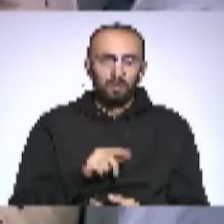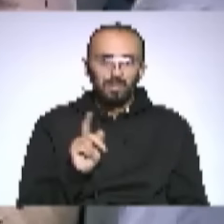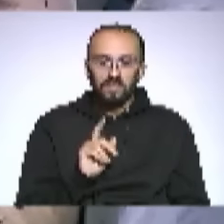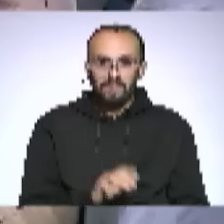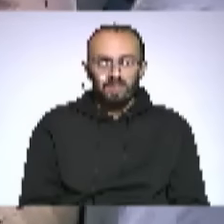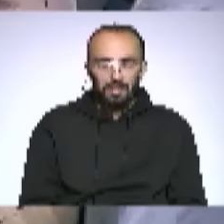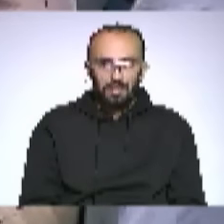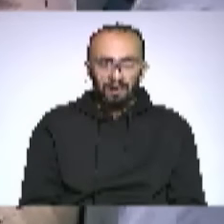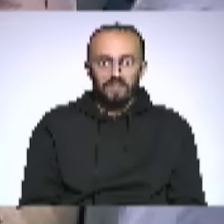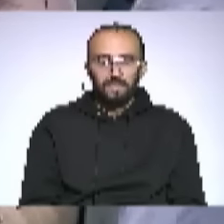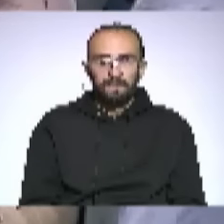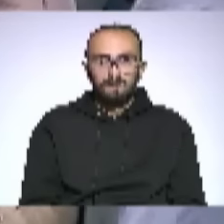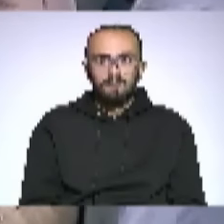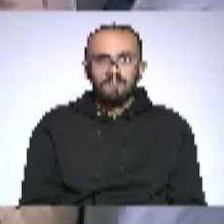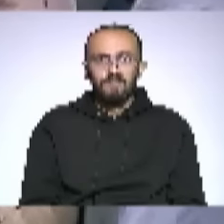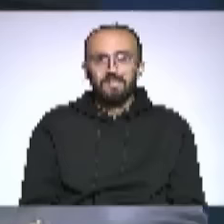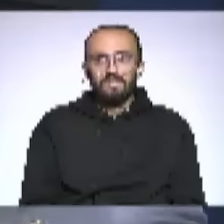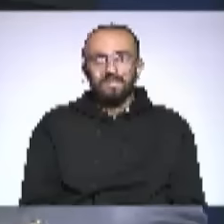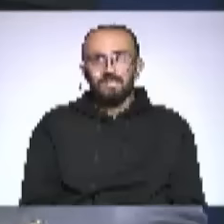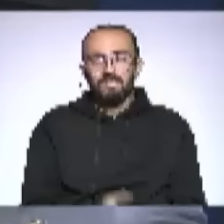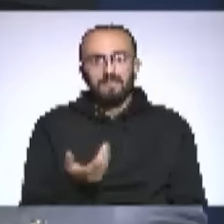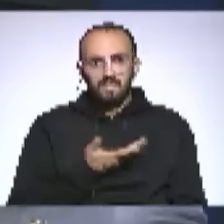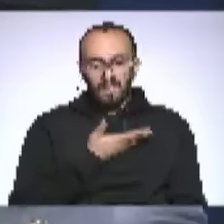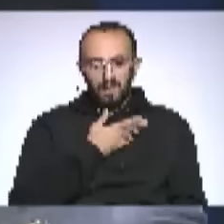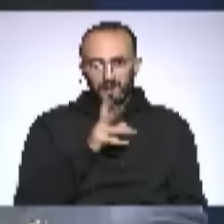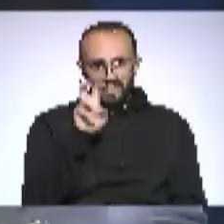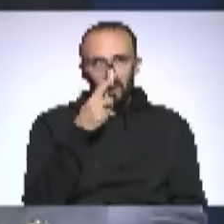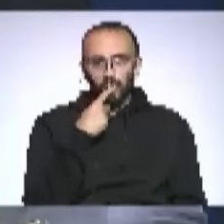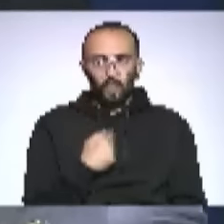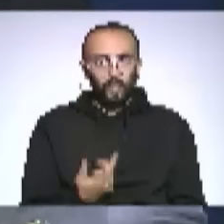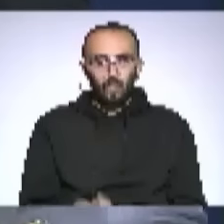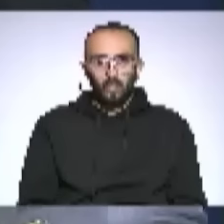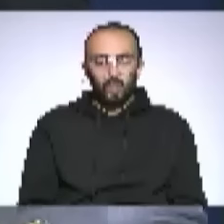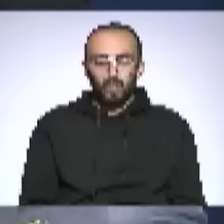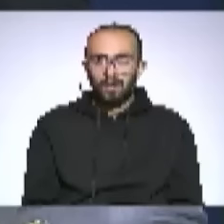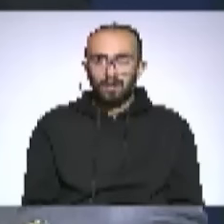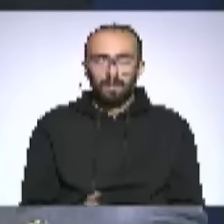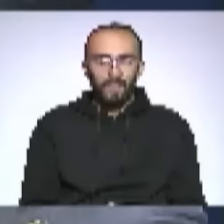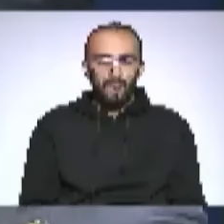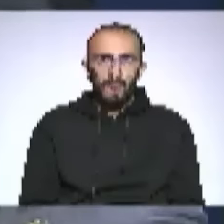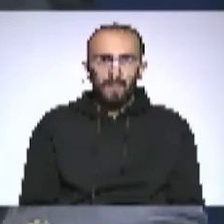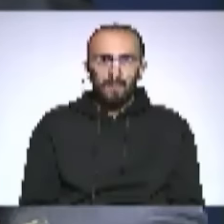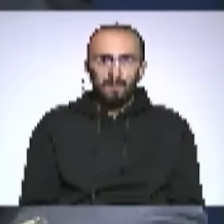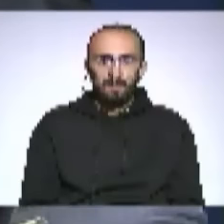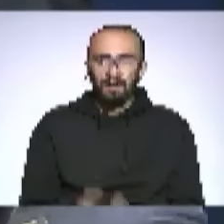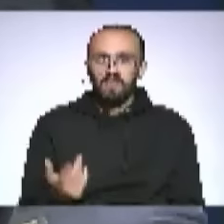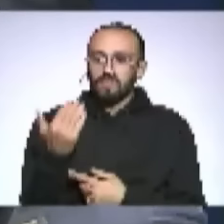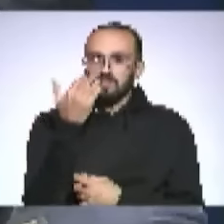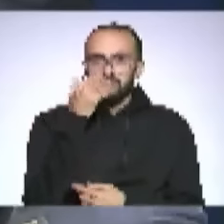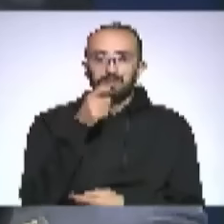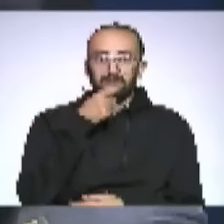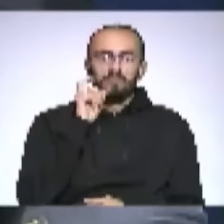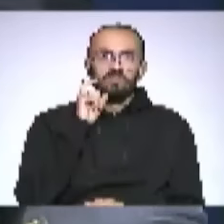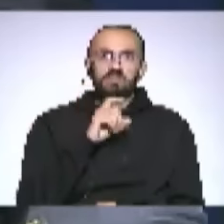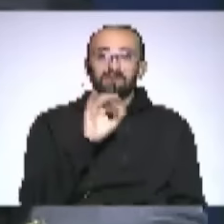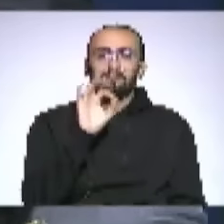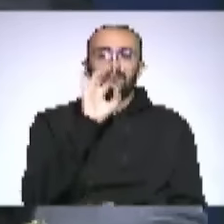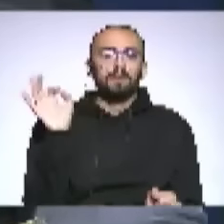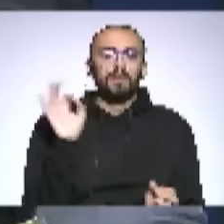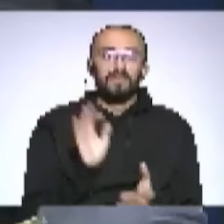خالص 35 سنه وبي وفك كذا مره ومش عايز يتجوز ما هو يعني لاقي اللي بيخدم ويشربه